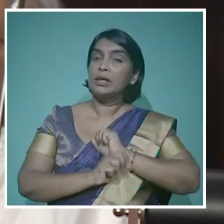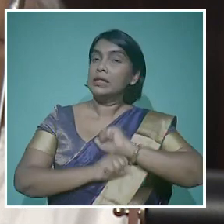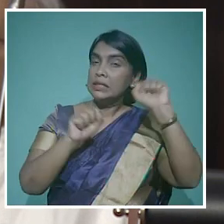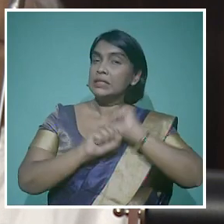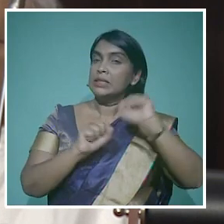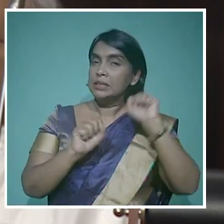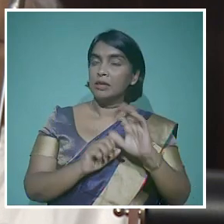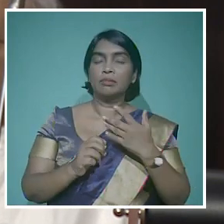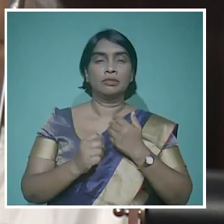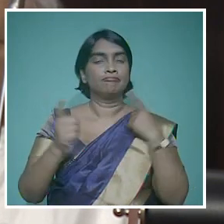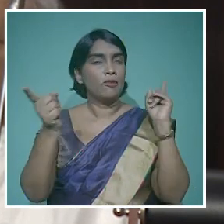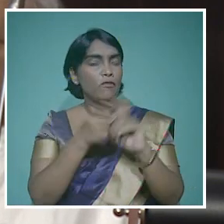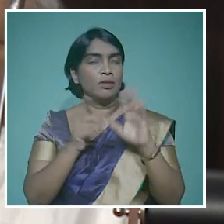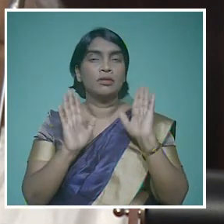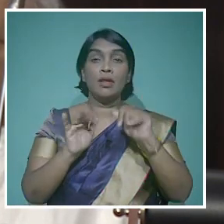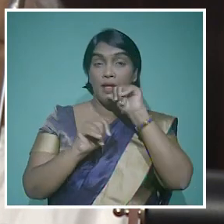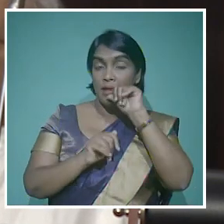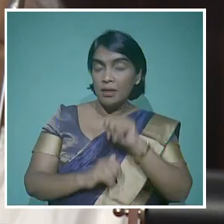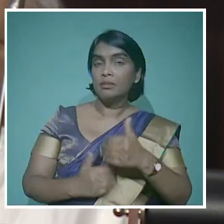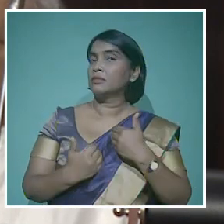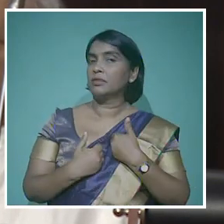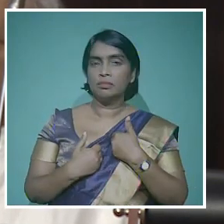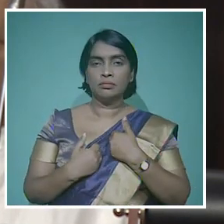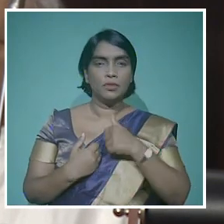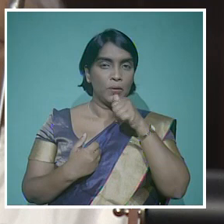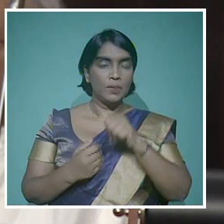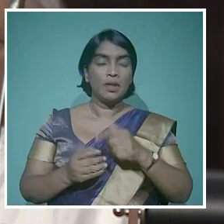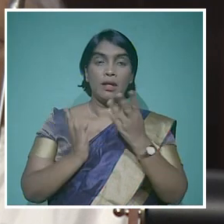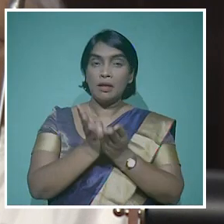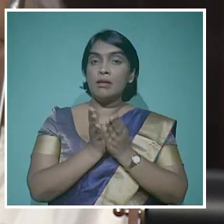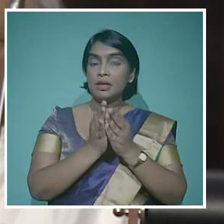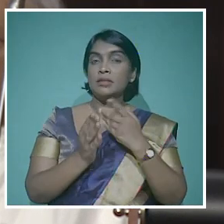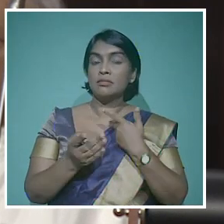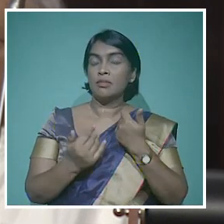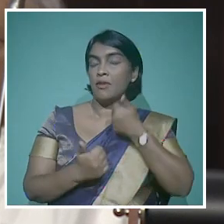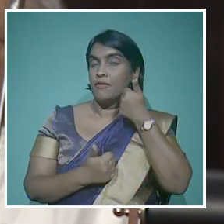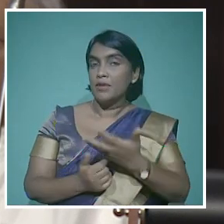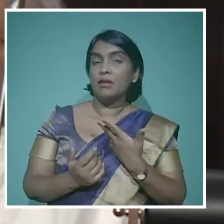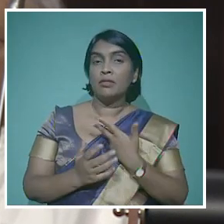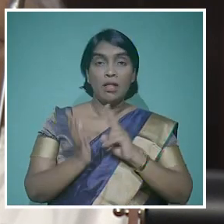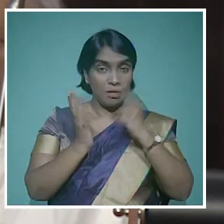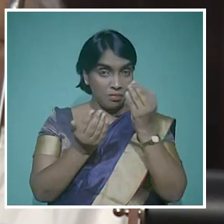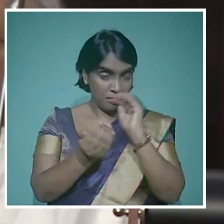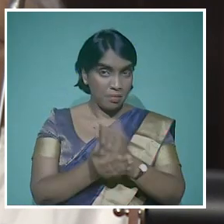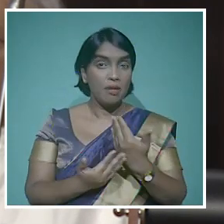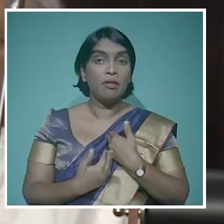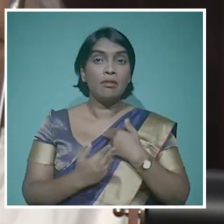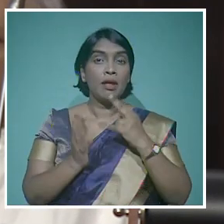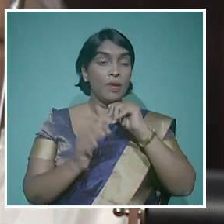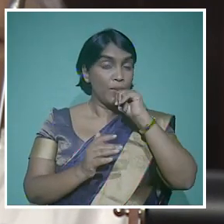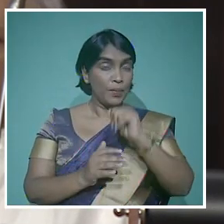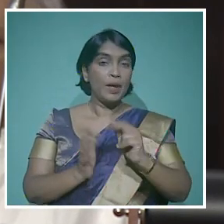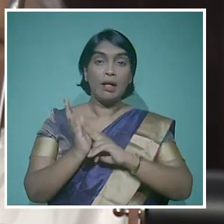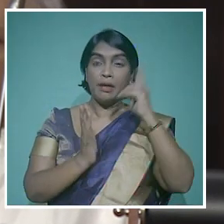කරනවා. සටන් වදිනවා. ඒත් ඇත්තටම අපි අපේ සැබෑ ජාතික සම්පත ආරක්ෂා කරගෙන තියෙනවද? සැබෑ ජාතික